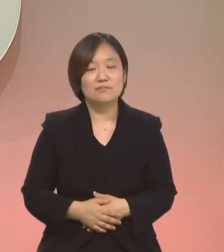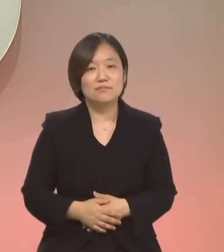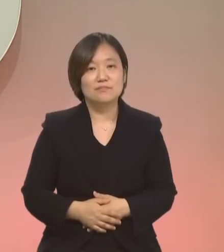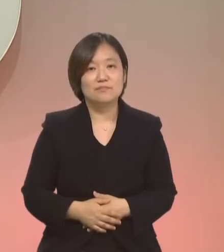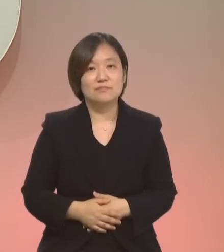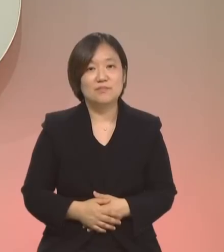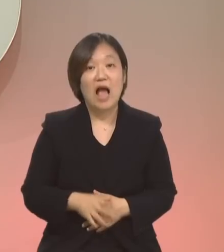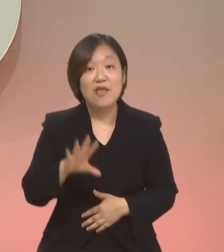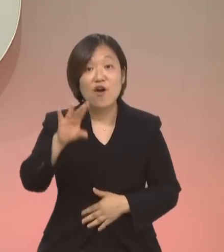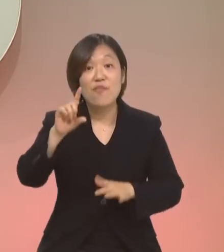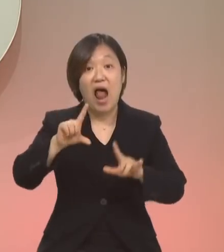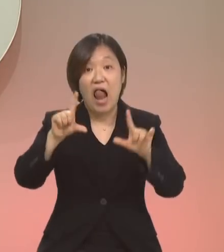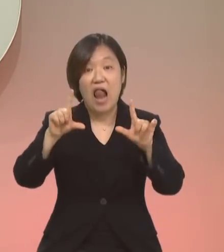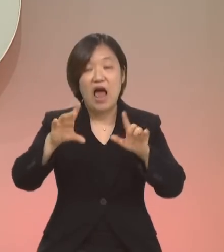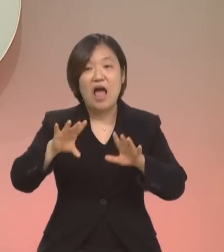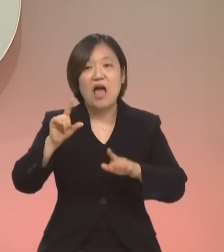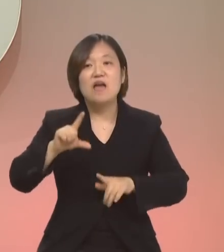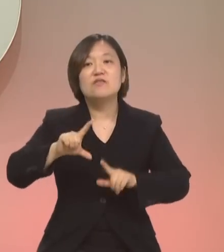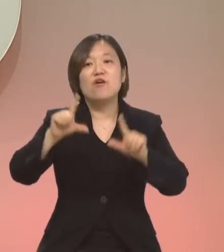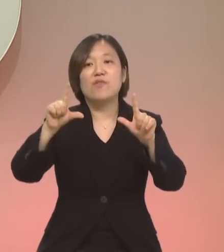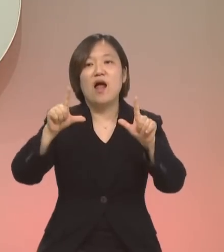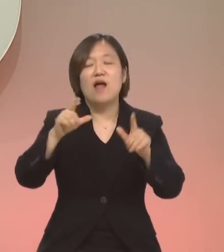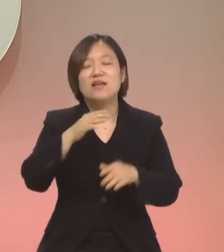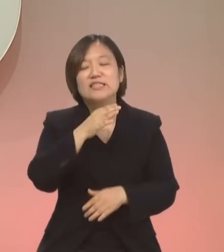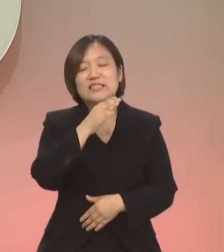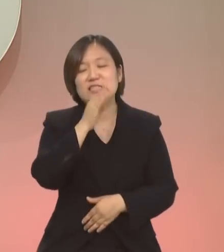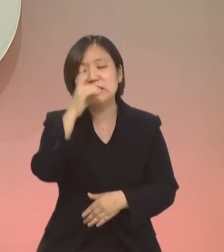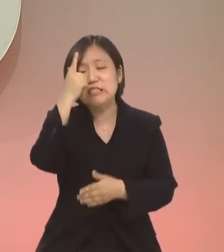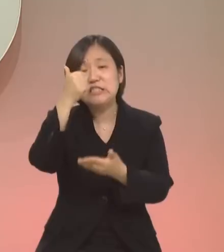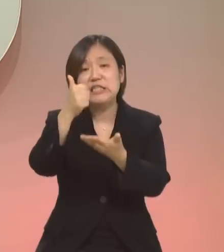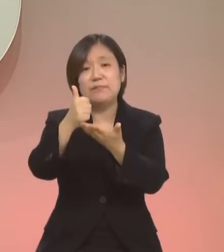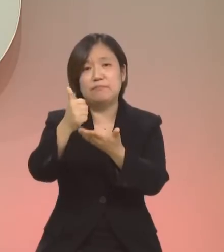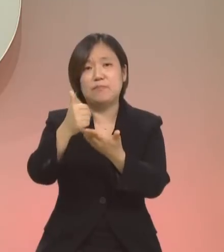첫째 날 꿈에 어느 노스님이 나타나셨대요